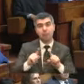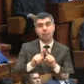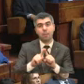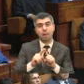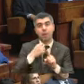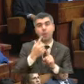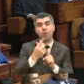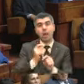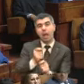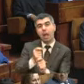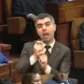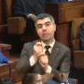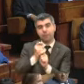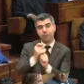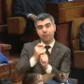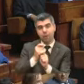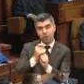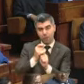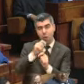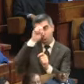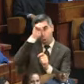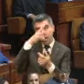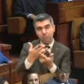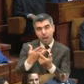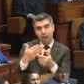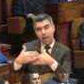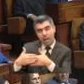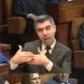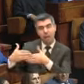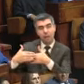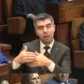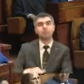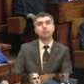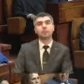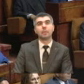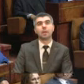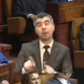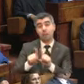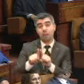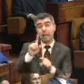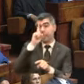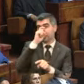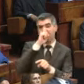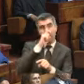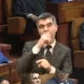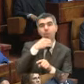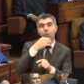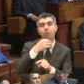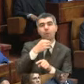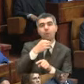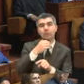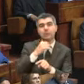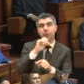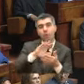وجمعة سحيم، بالإضافة إلى الطريق الرابطة ما بين الطريق الجهوية 241 البخاتي، أصبحت في وضعية أقل ما يمكن القول عنها